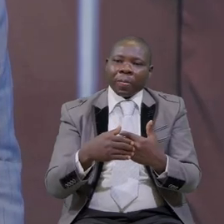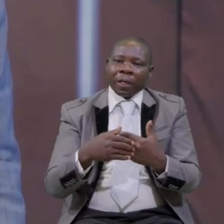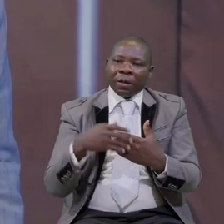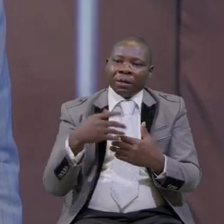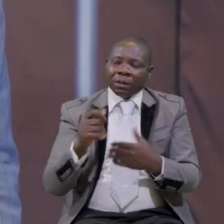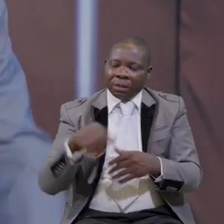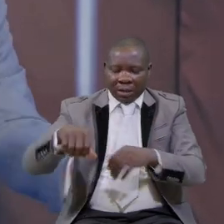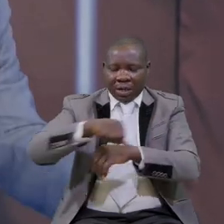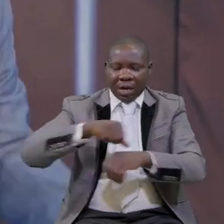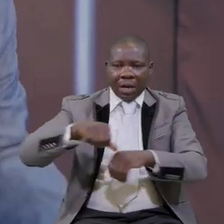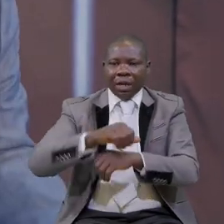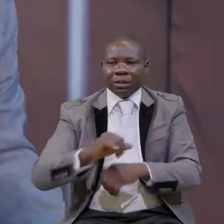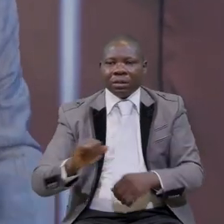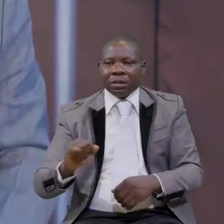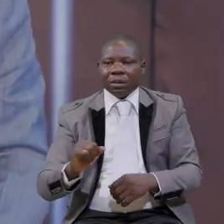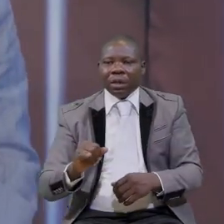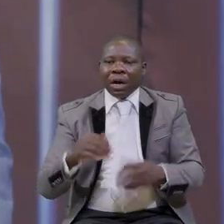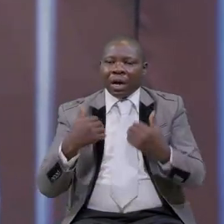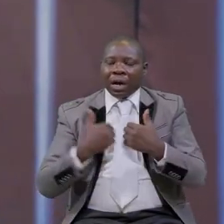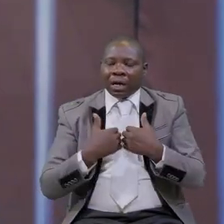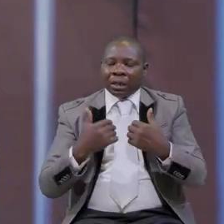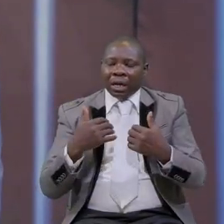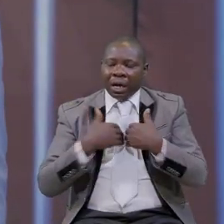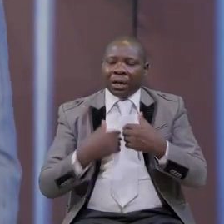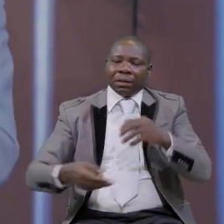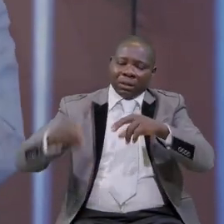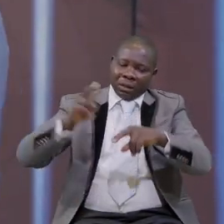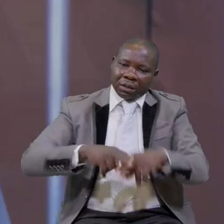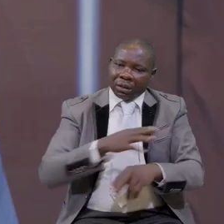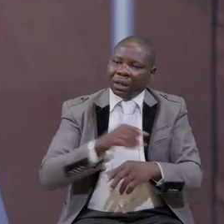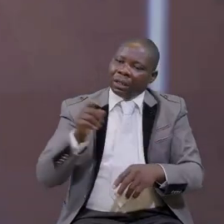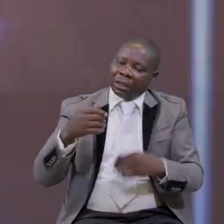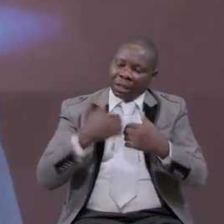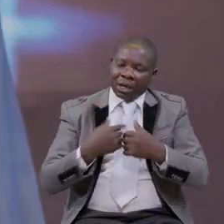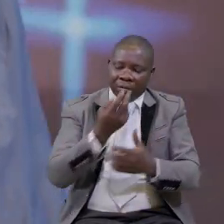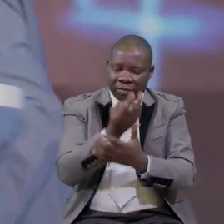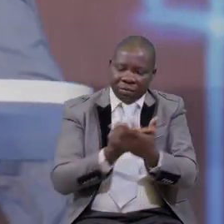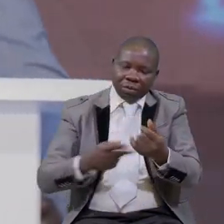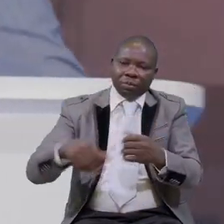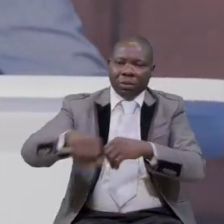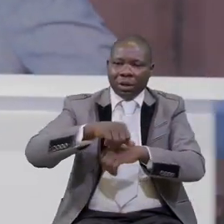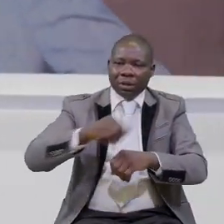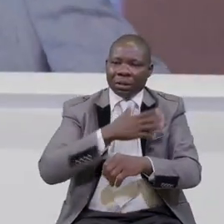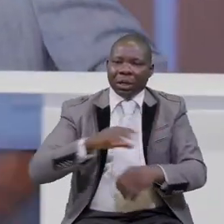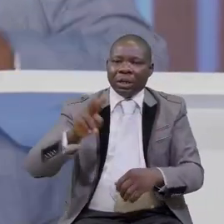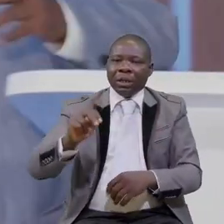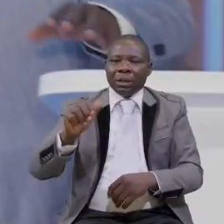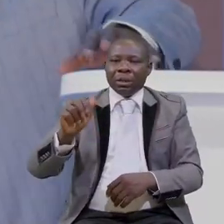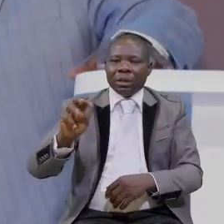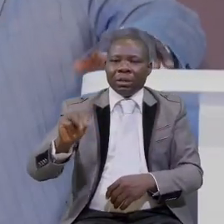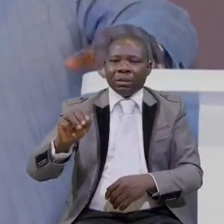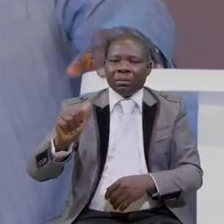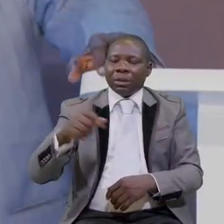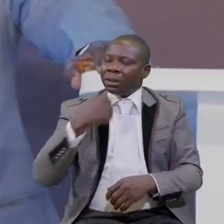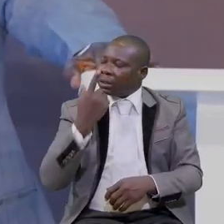Vous voyez l'onction. Ah, elle a cru. Il avait la double onction. Naaman a dit,